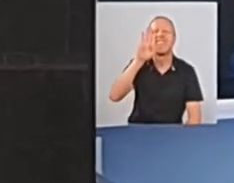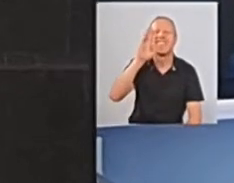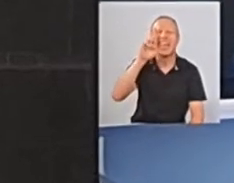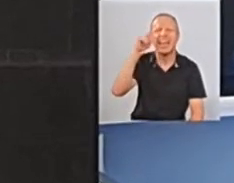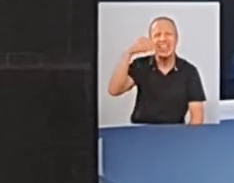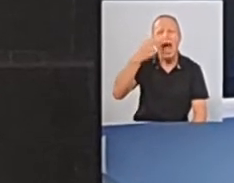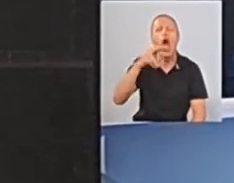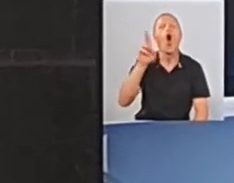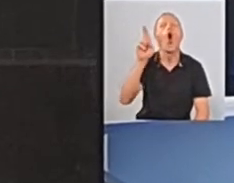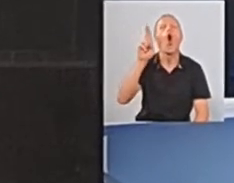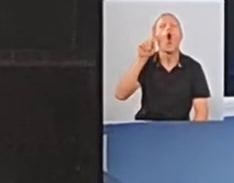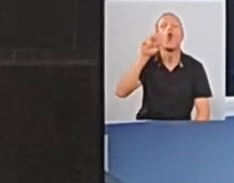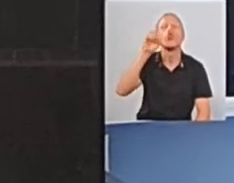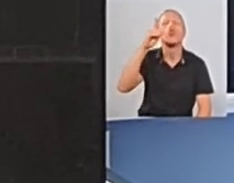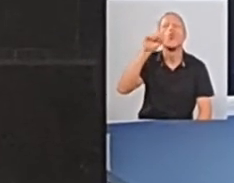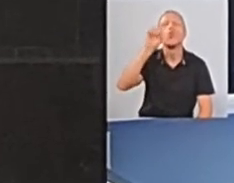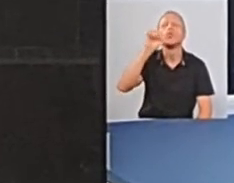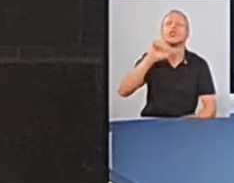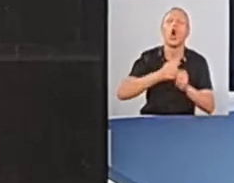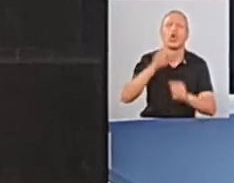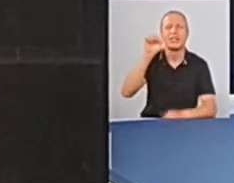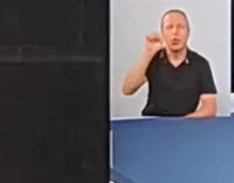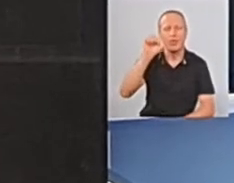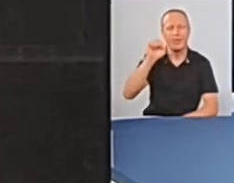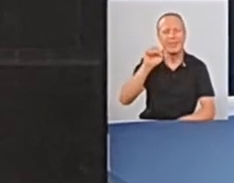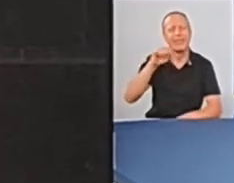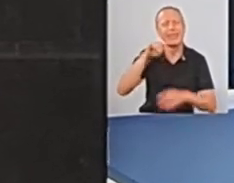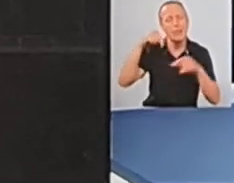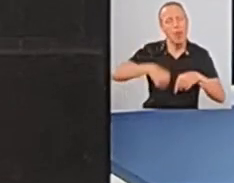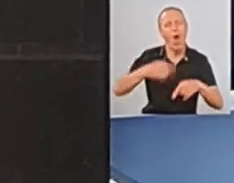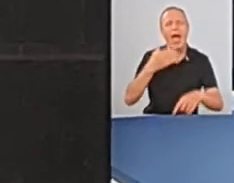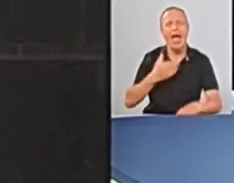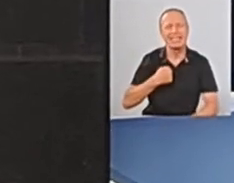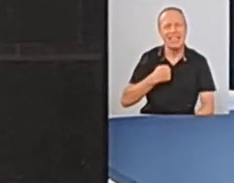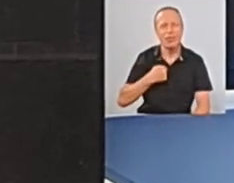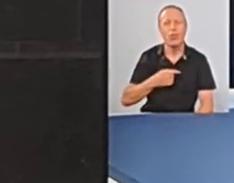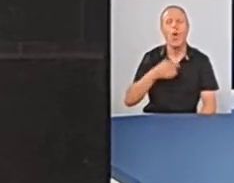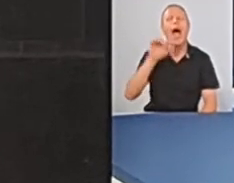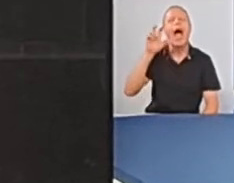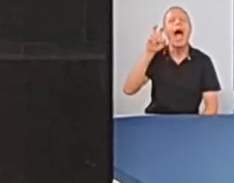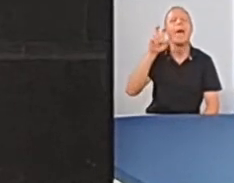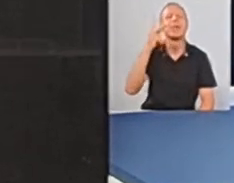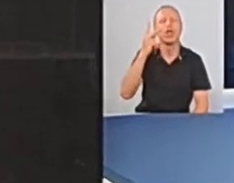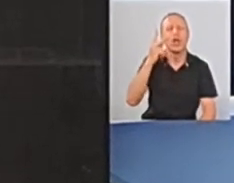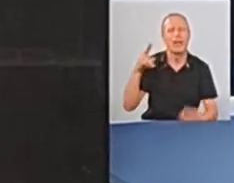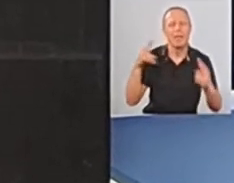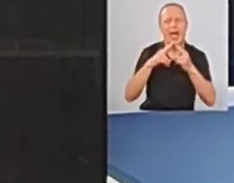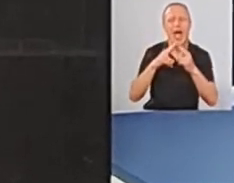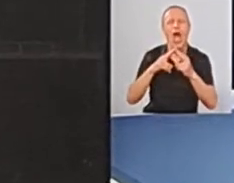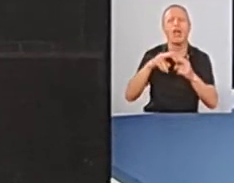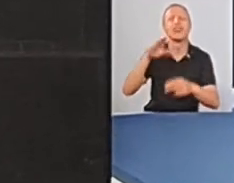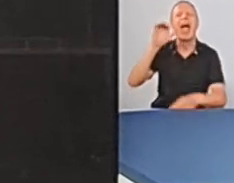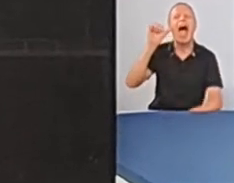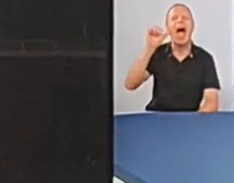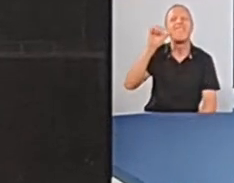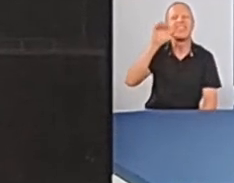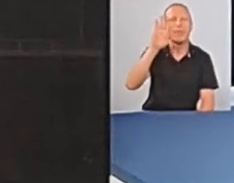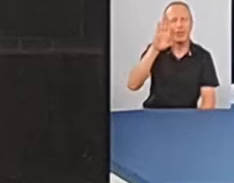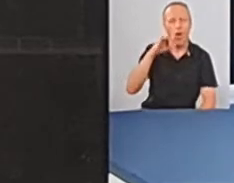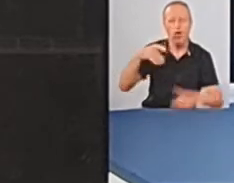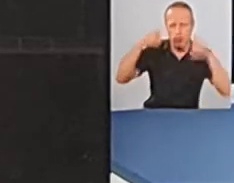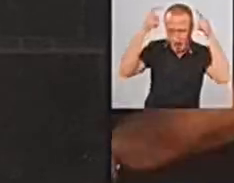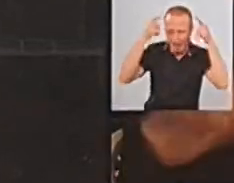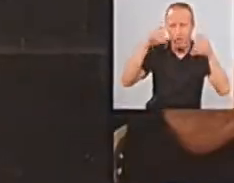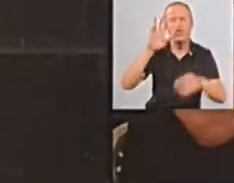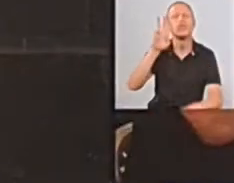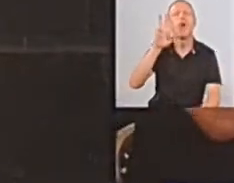אלא ממש כאן אצלנו. עמית קוטלר פגש את השף אבי ביטון ושדר הרדיו שמעון פרנס והצטרף לחגיגה